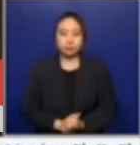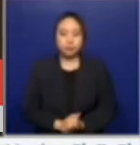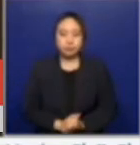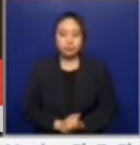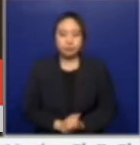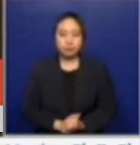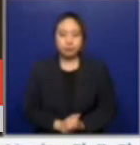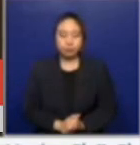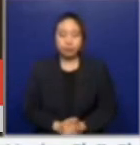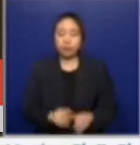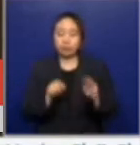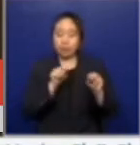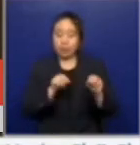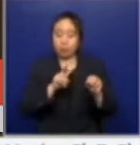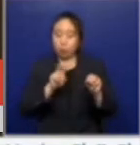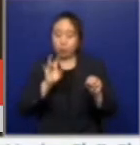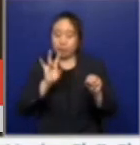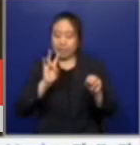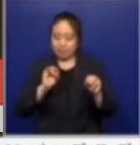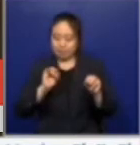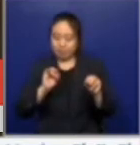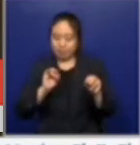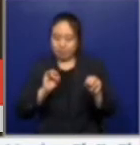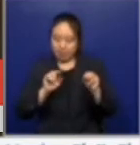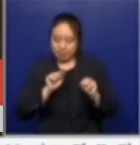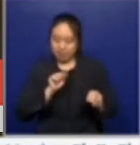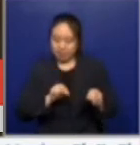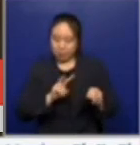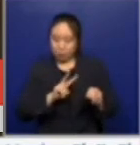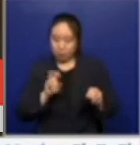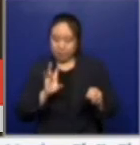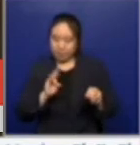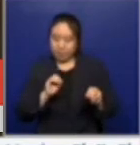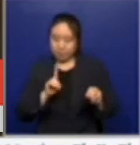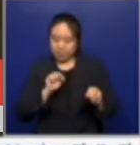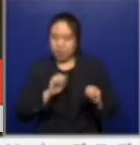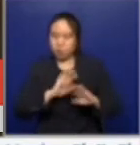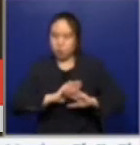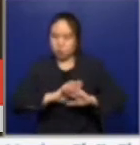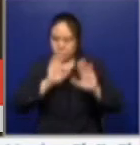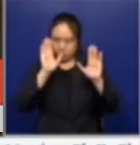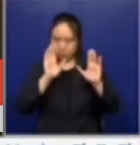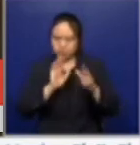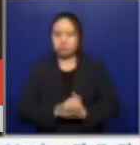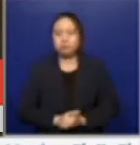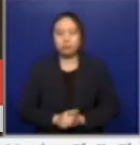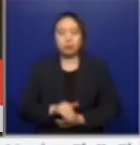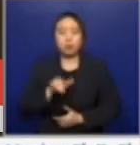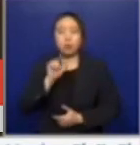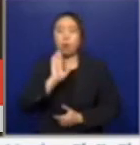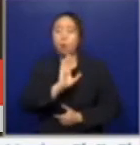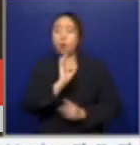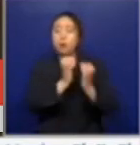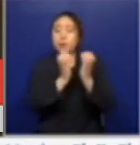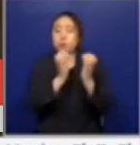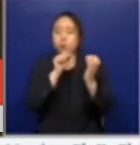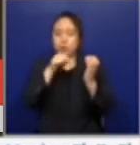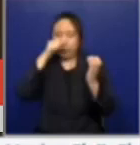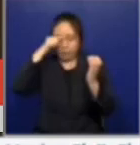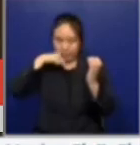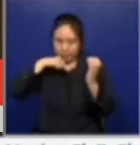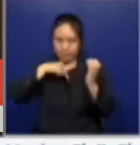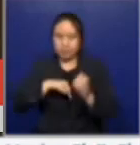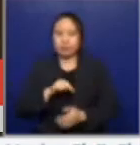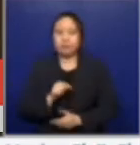ยกเลิกมาตรา270และมาตรา271ของรัฐธรรมนูญแห่งราชอาณาจักรไทยนั่นคือหลัก